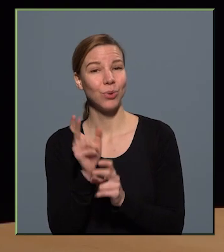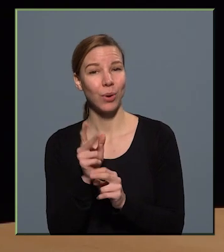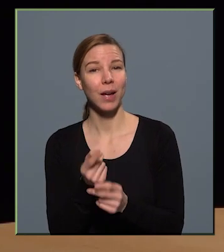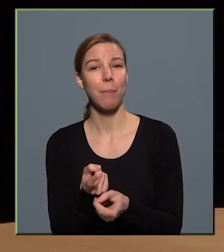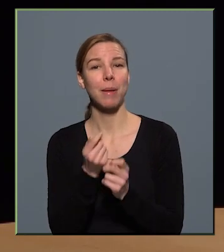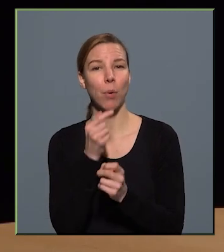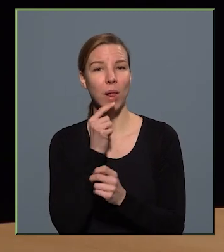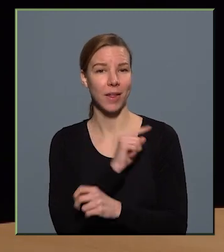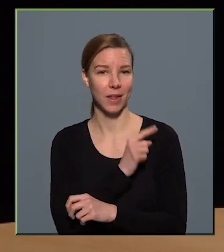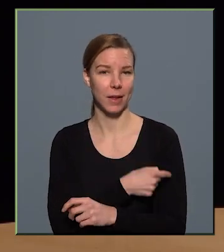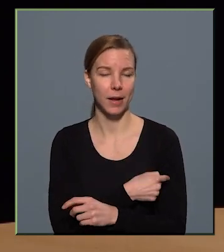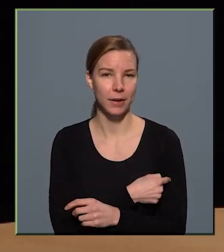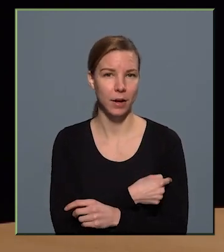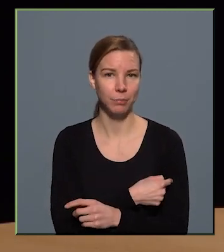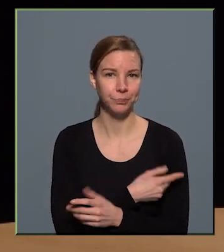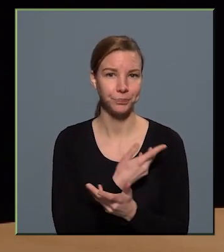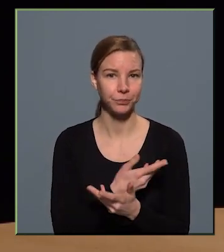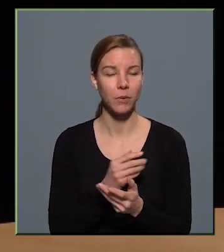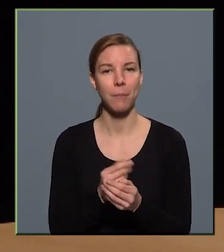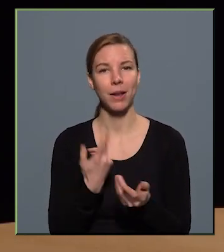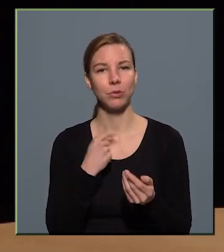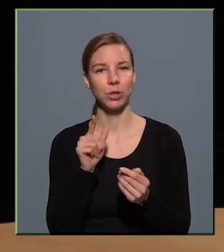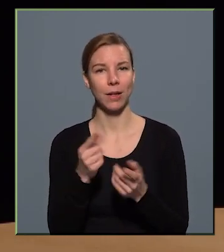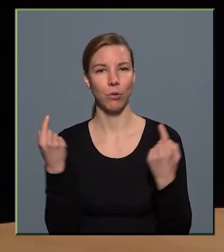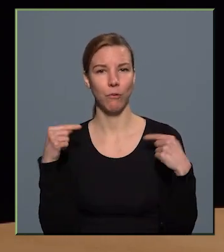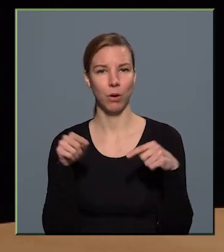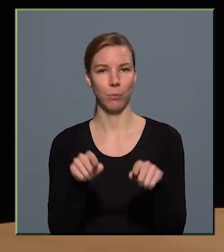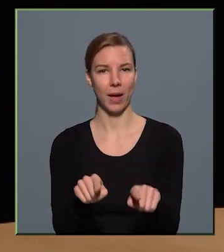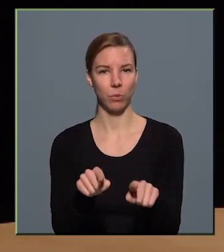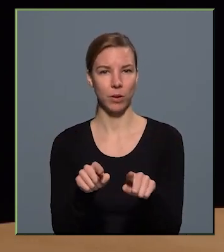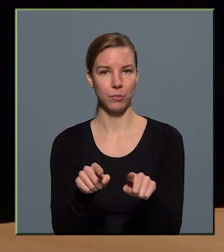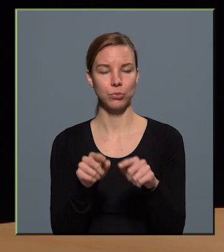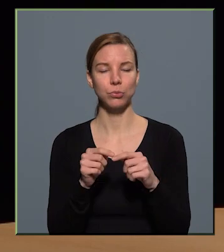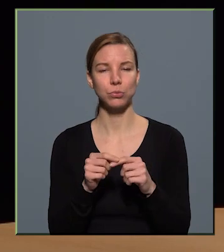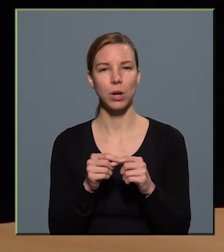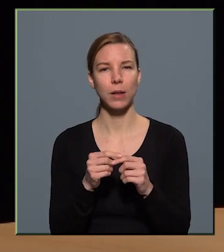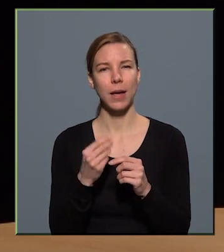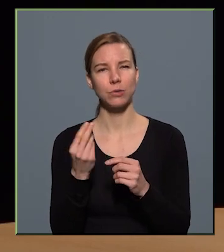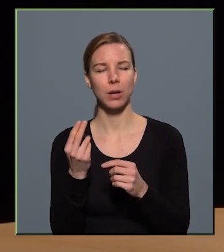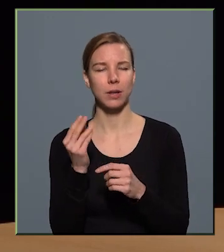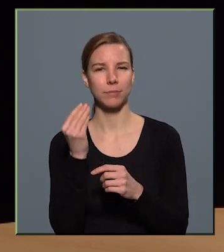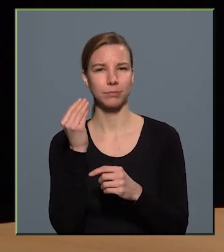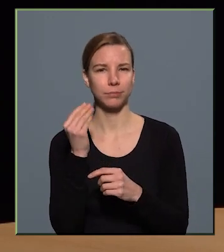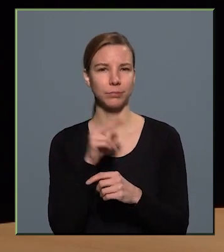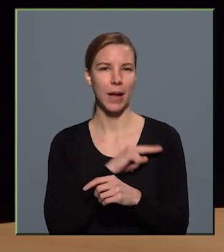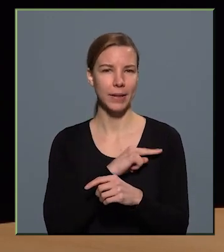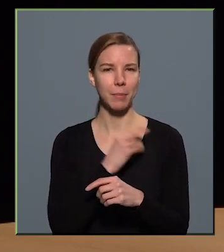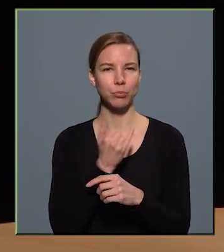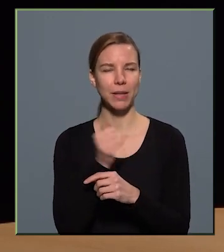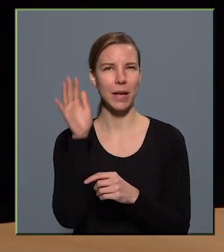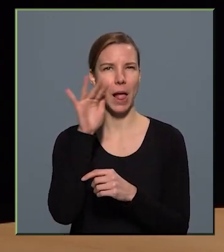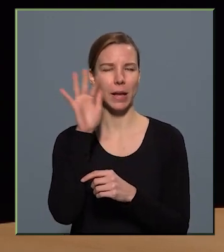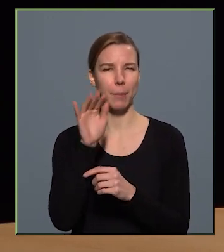lesz energia? Hiszen két dolog fut egymás mellett nagy párhuzamosan, és szerintem ezt érdemes mindig magunk előtt elképzelni,